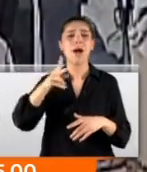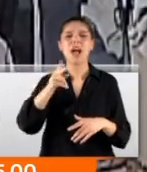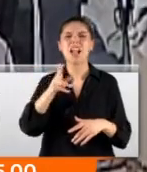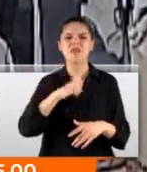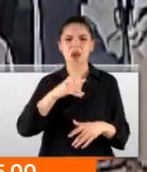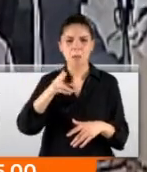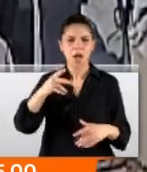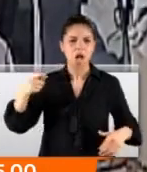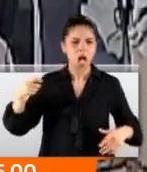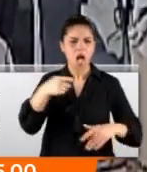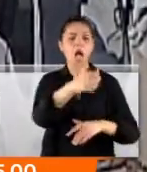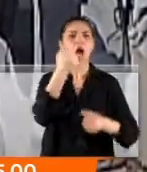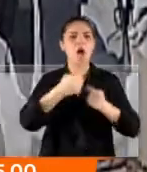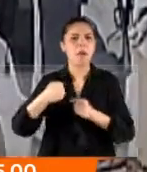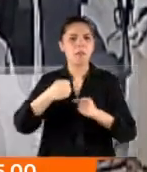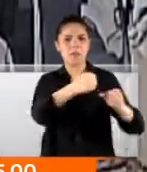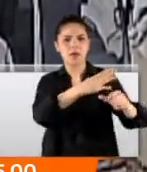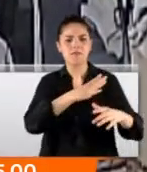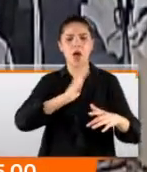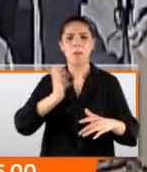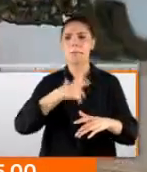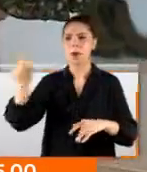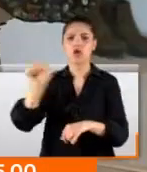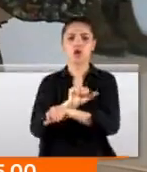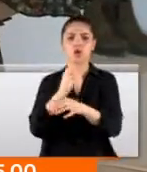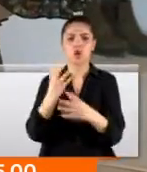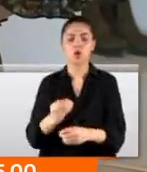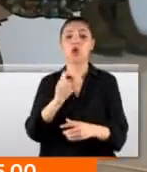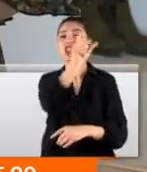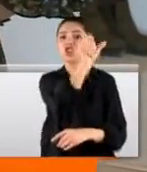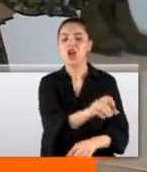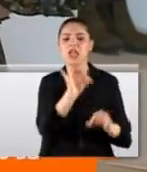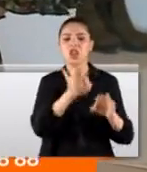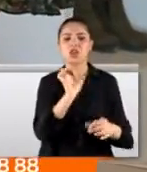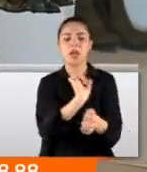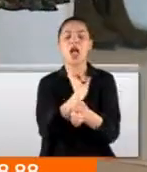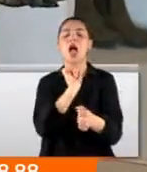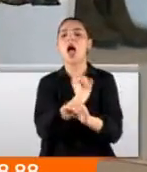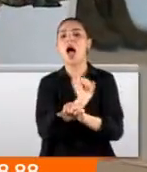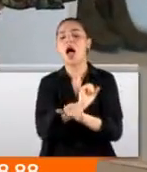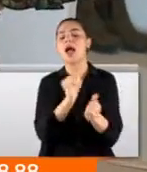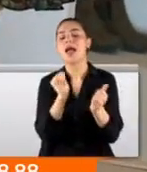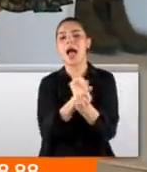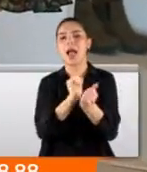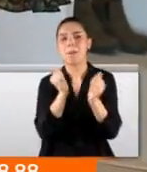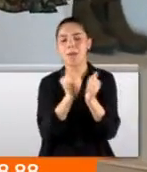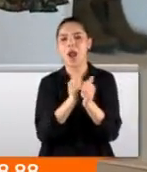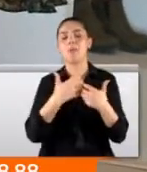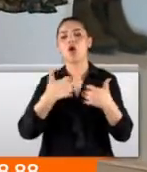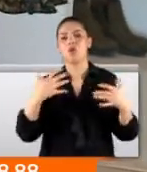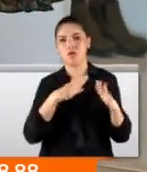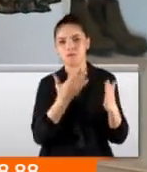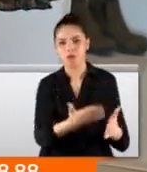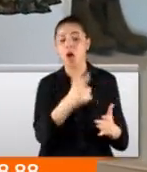sürdüğü görüntüler ortaya çıktı. Patron Uygun tutuklandı. Canan Tosun şimdi ailesinin yanında güvende ve ona